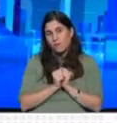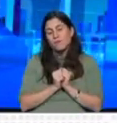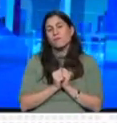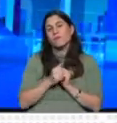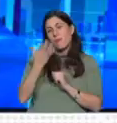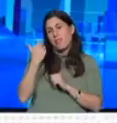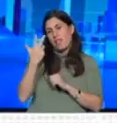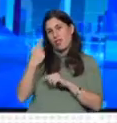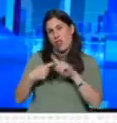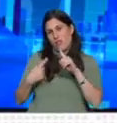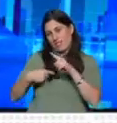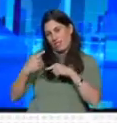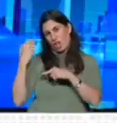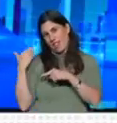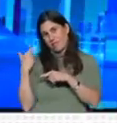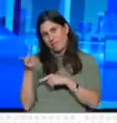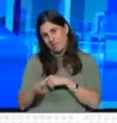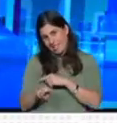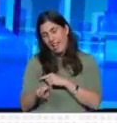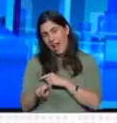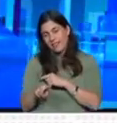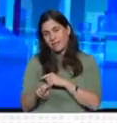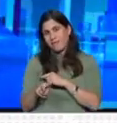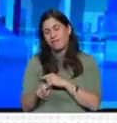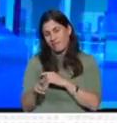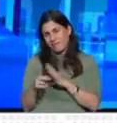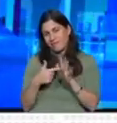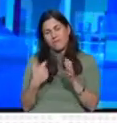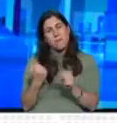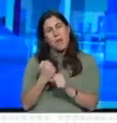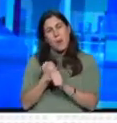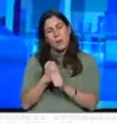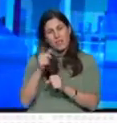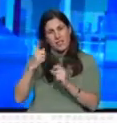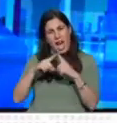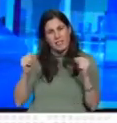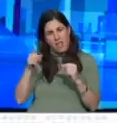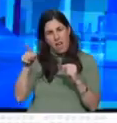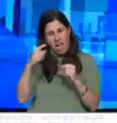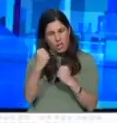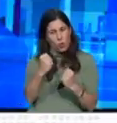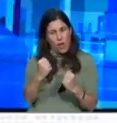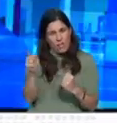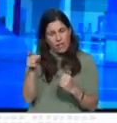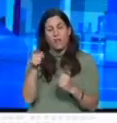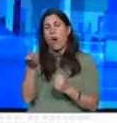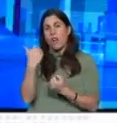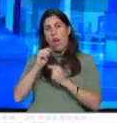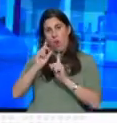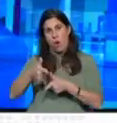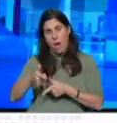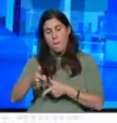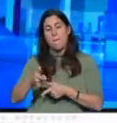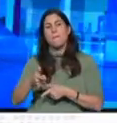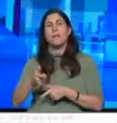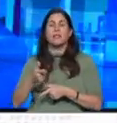לפני 3.5 שנים הוא נהרג במהלך פעילות מבצעית בצוק איתן. הוא היה לוחם